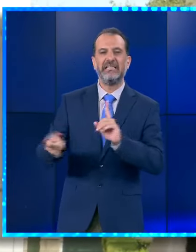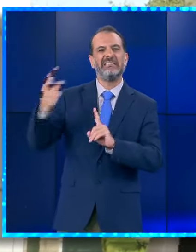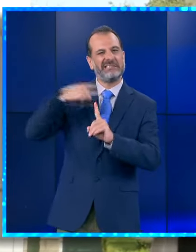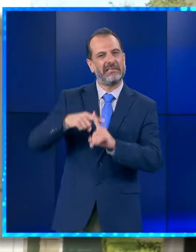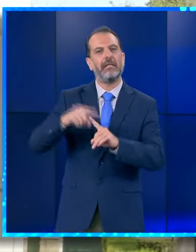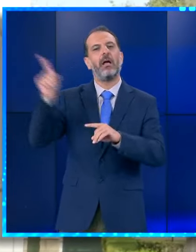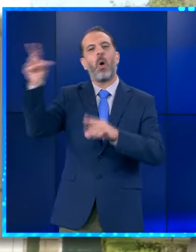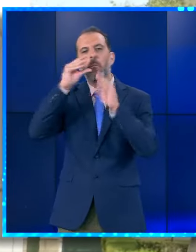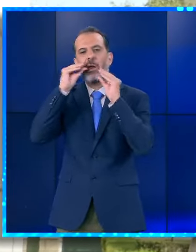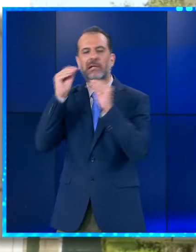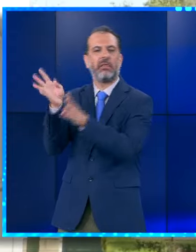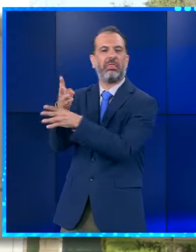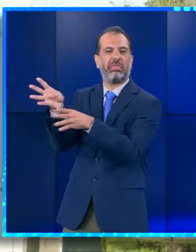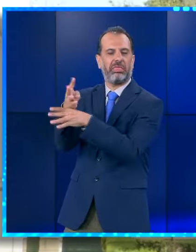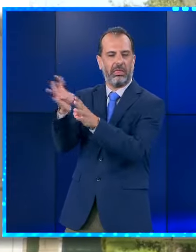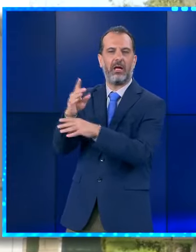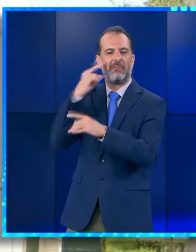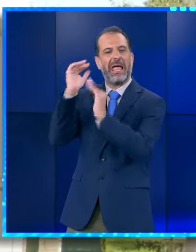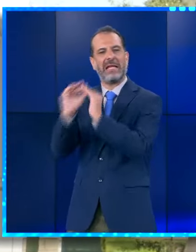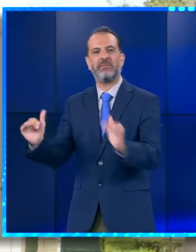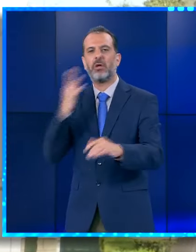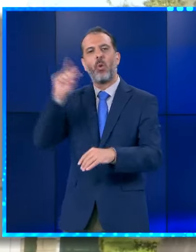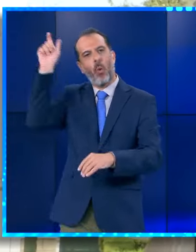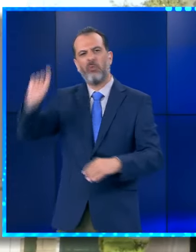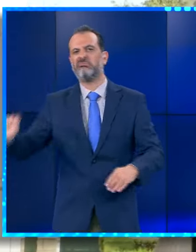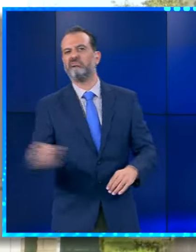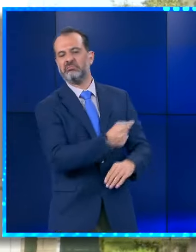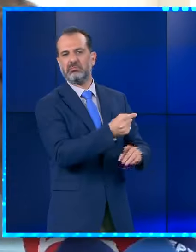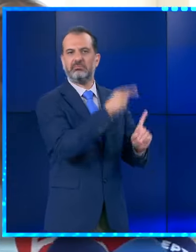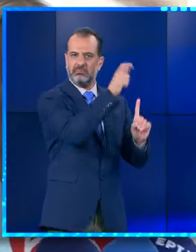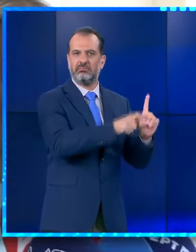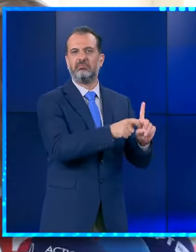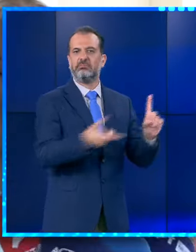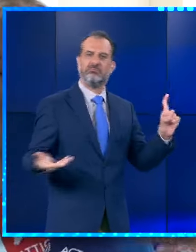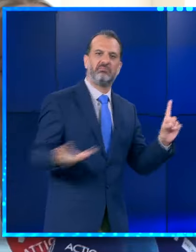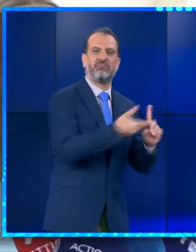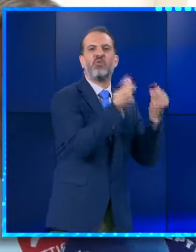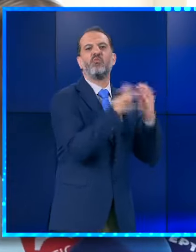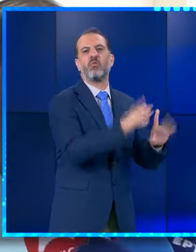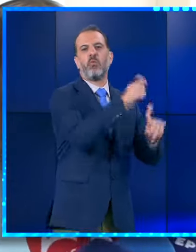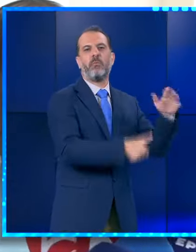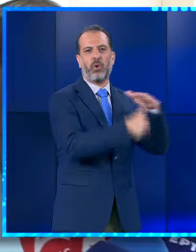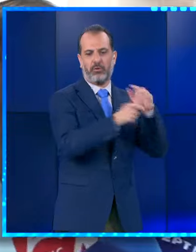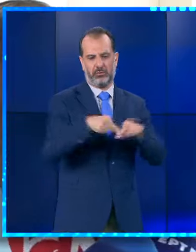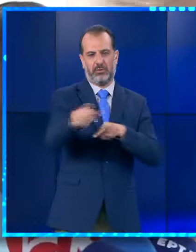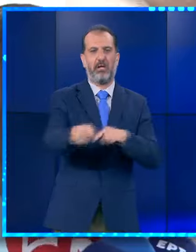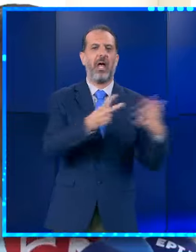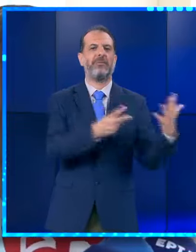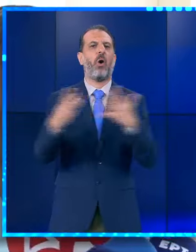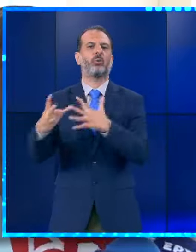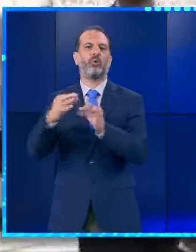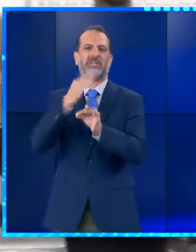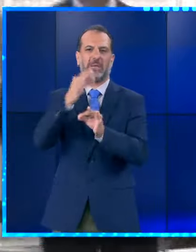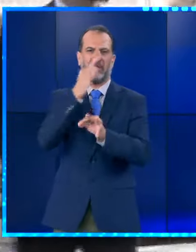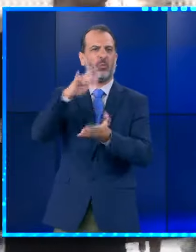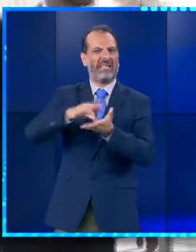θα προχωρήσει σε πρόταση μομφής κατά του κυρίου Κασελάκη στην Κεντρική Επιτροπή του Κόμματος στις 7 και 8 Σεπτεμβρίου. Ο Στέφανος Κασελάκης